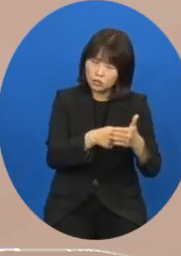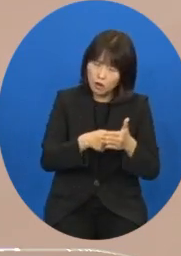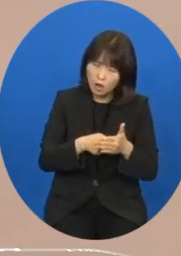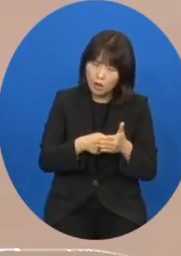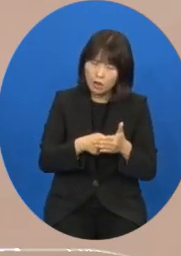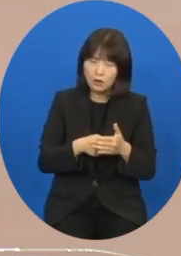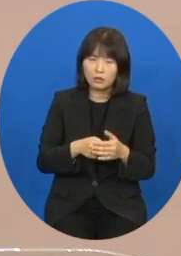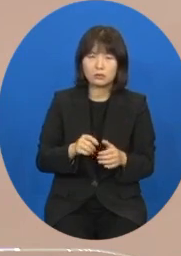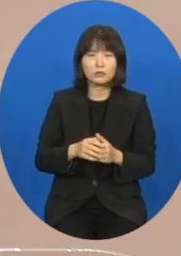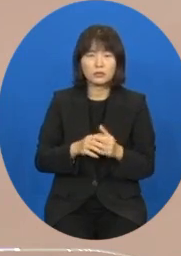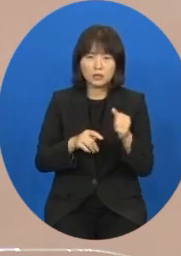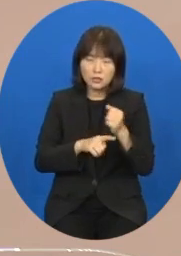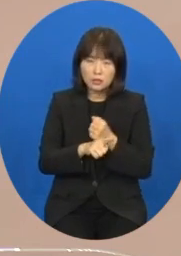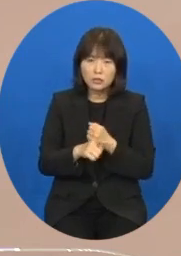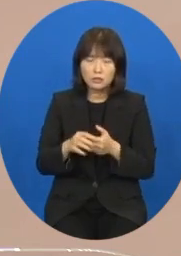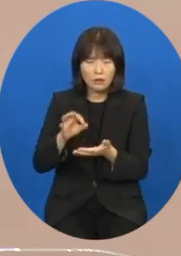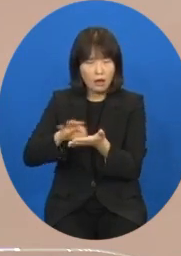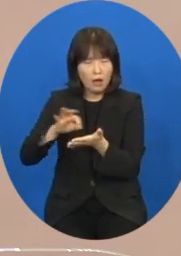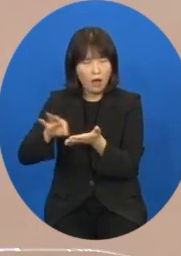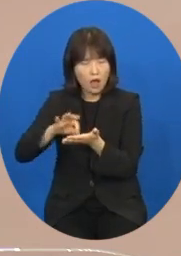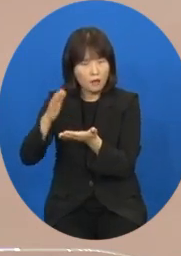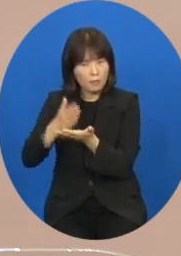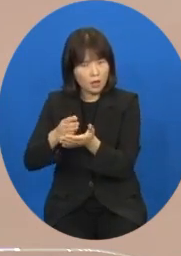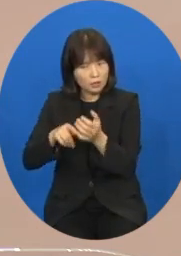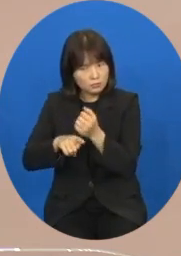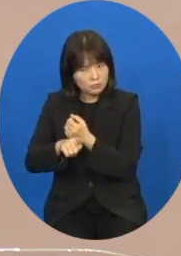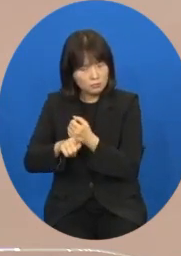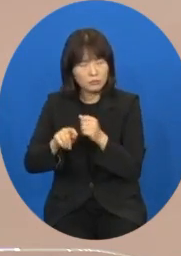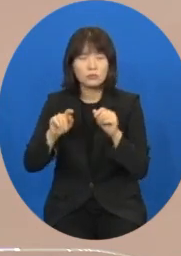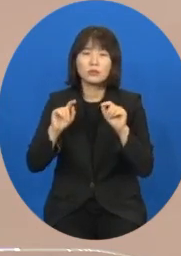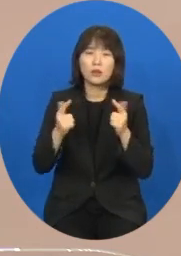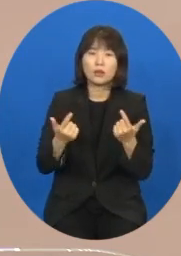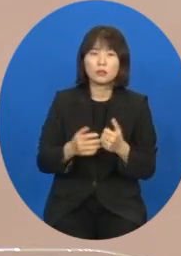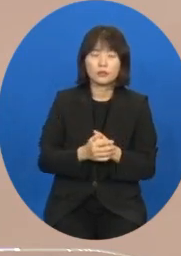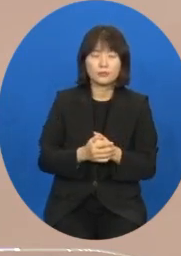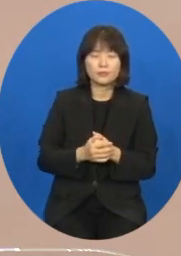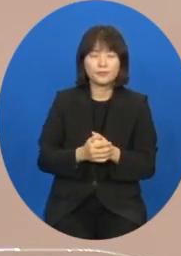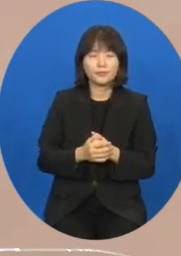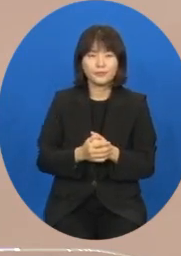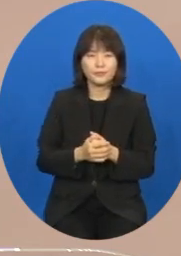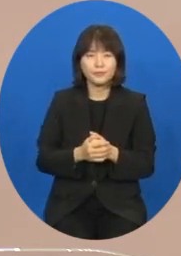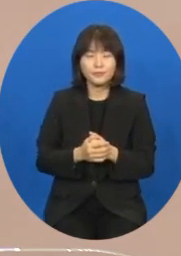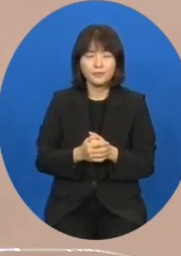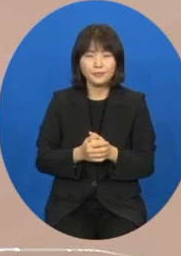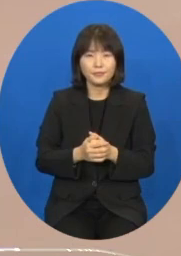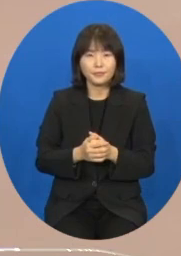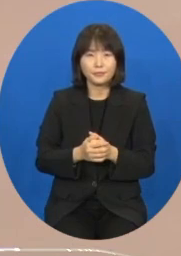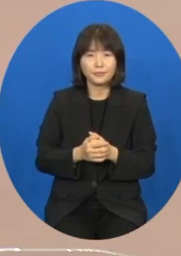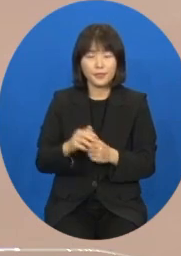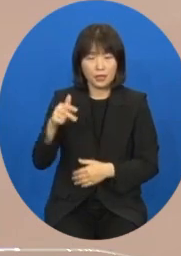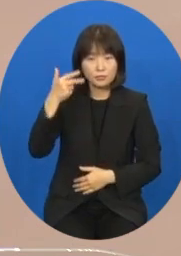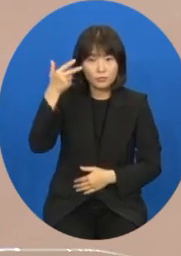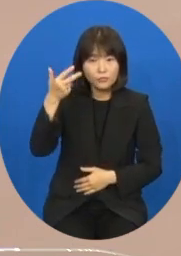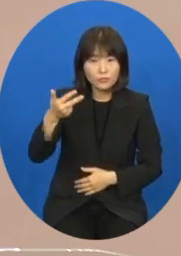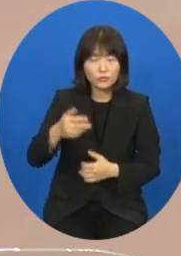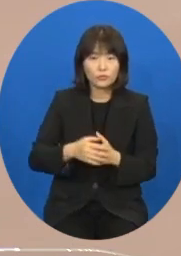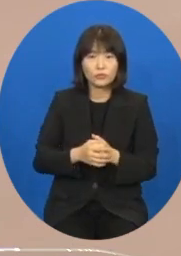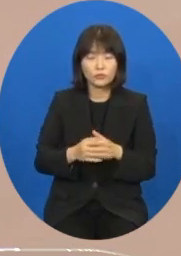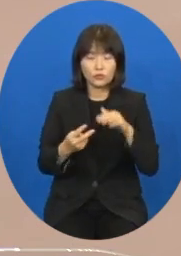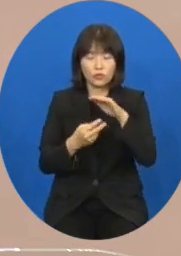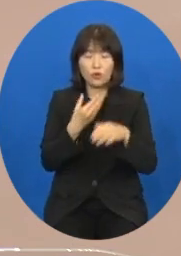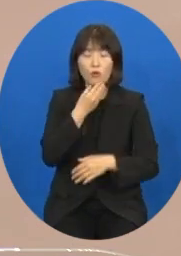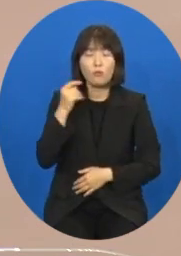뜻인가? 그렇지가 않습니다. 이제 다음번 이 요한복음 6장 하반절까지